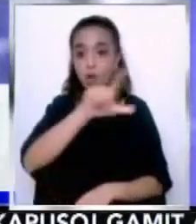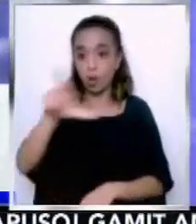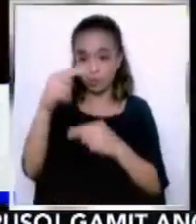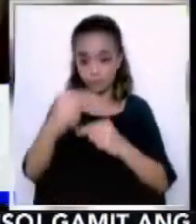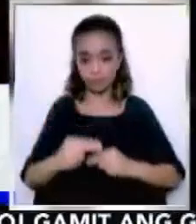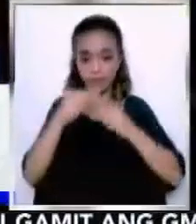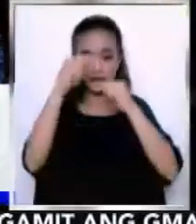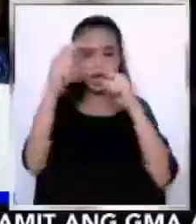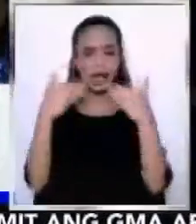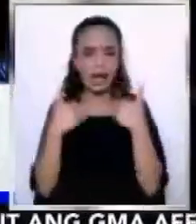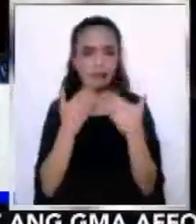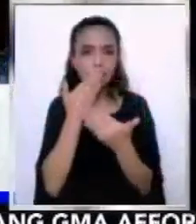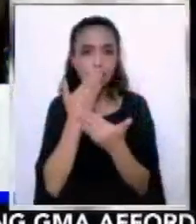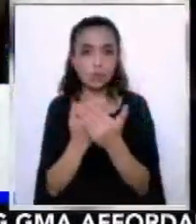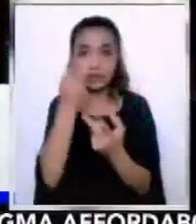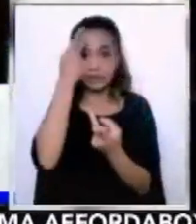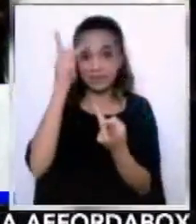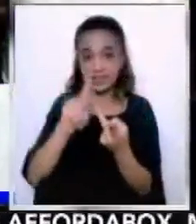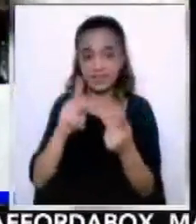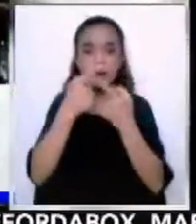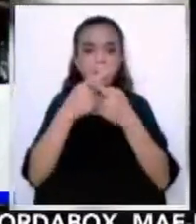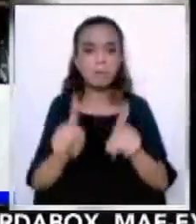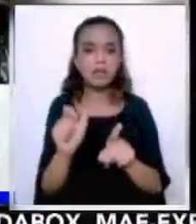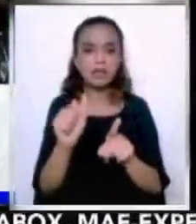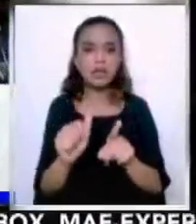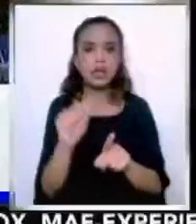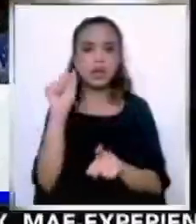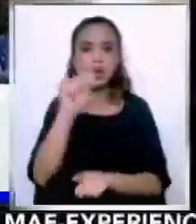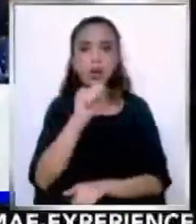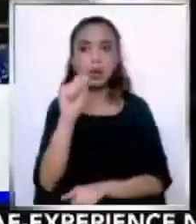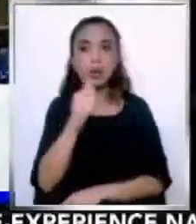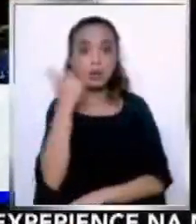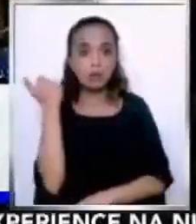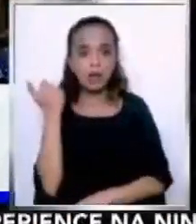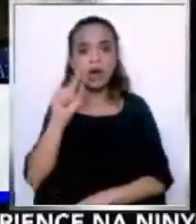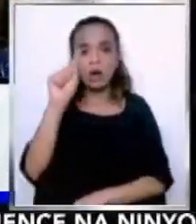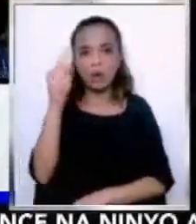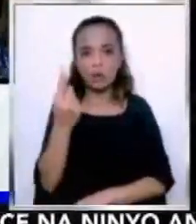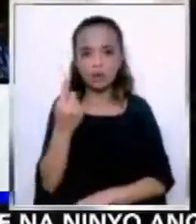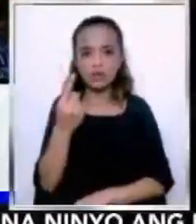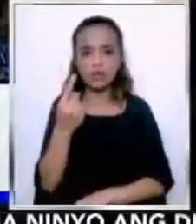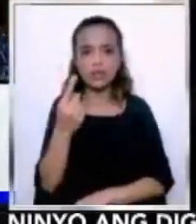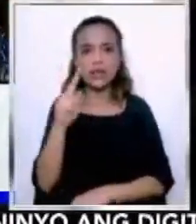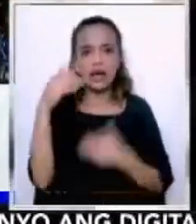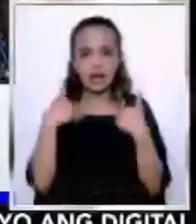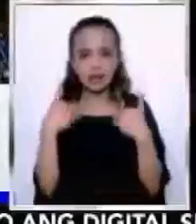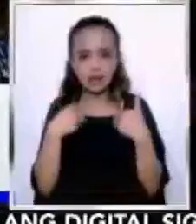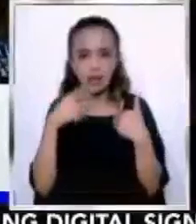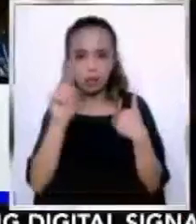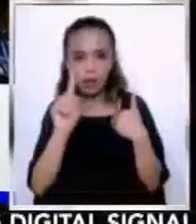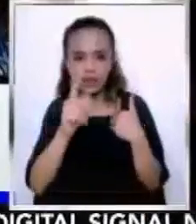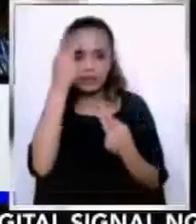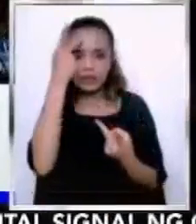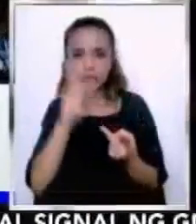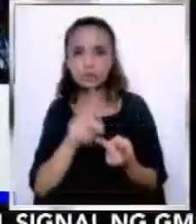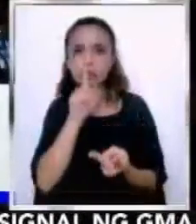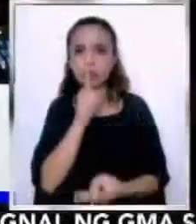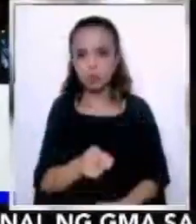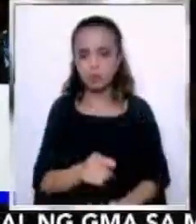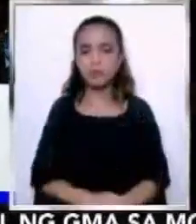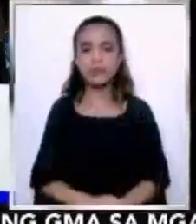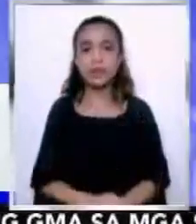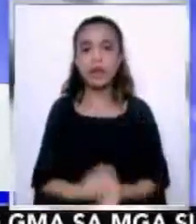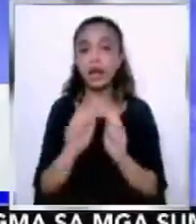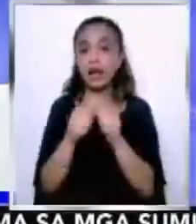intensyon, pero yung iba raw ay puro intensyon lang. Anya, ang kailangan ng bansa ay ang gobyernong tumutugon sa pangangailangan ng